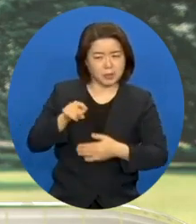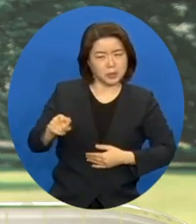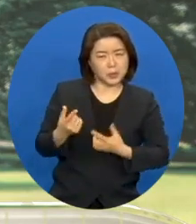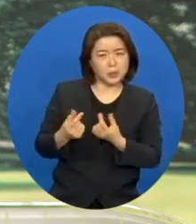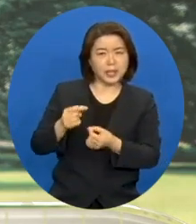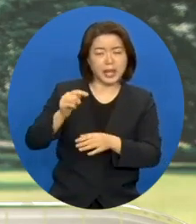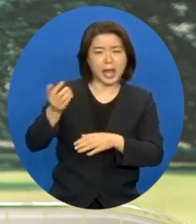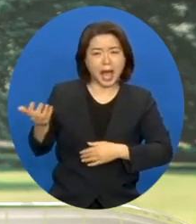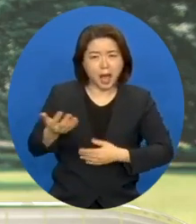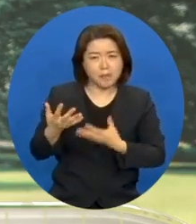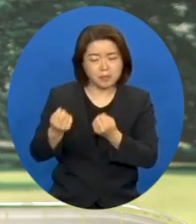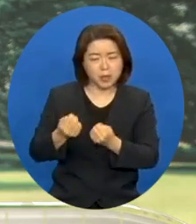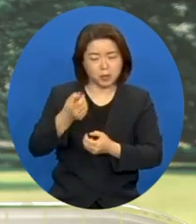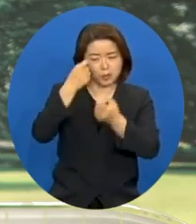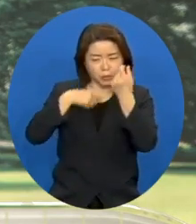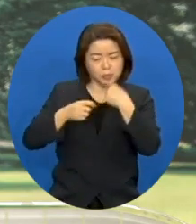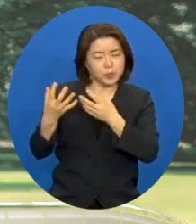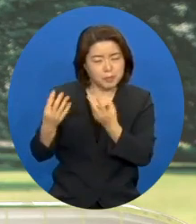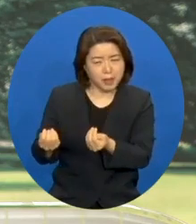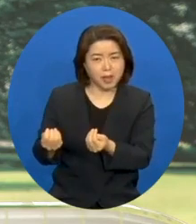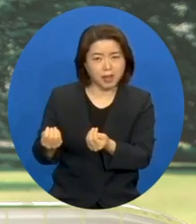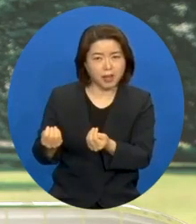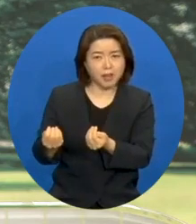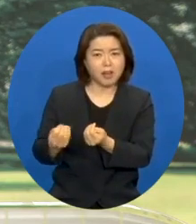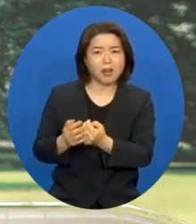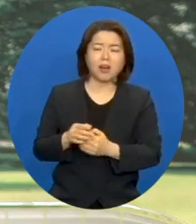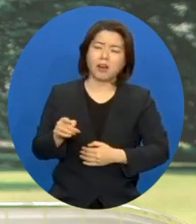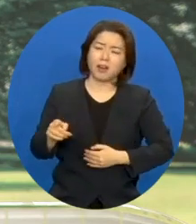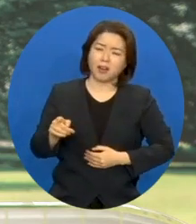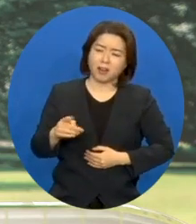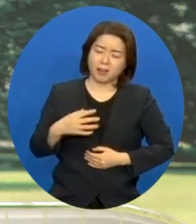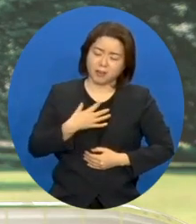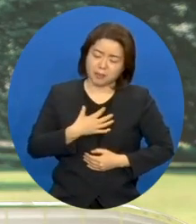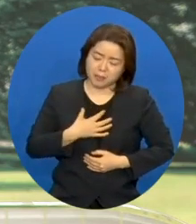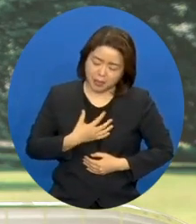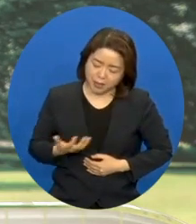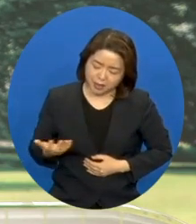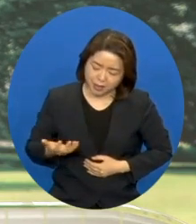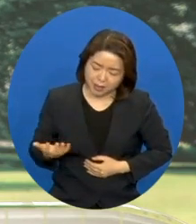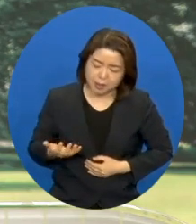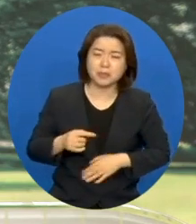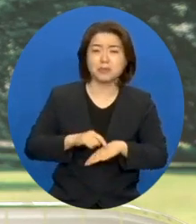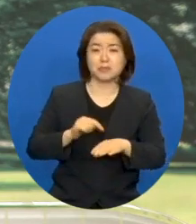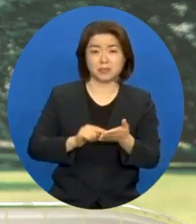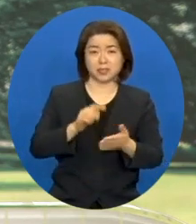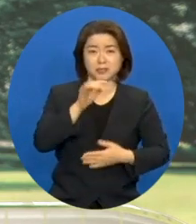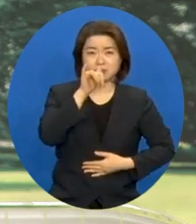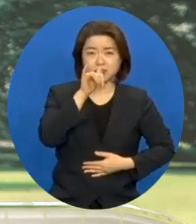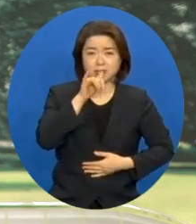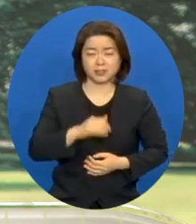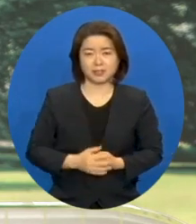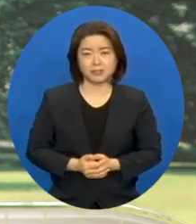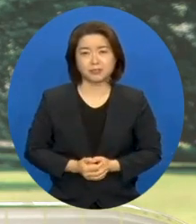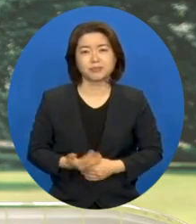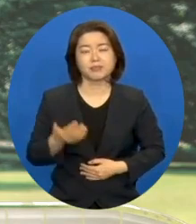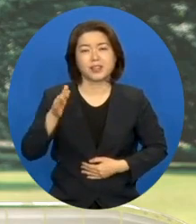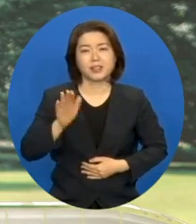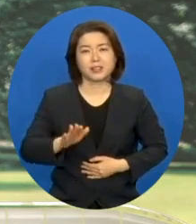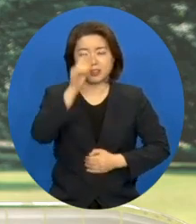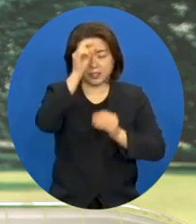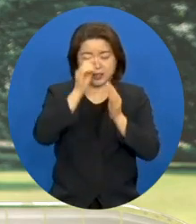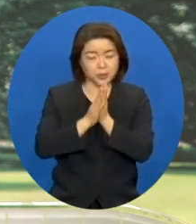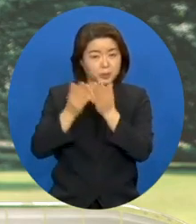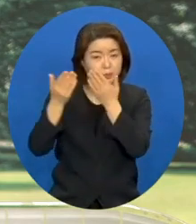또 저렇게 눈물이 많은가, 그런 아리는 마음이 있더라고요. 그런데 기도하면서 생각해